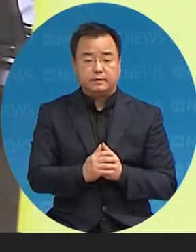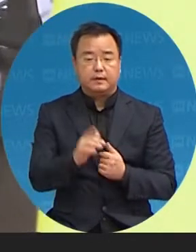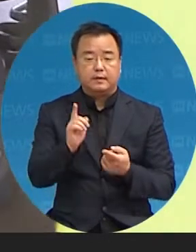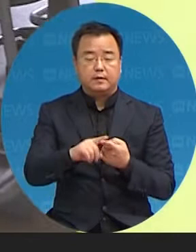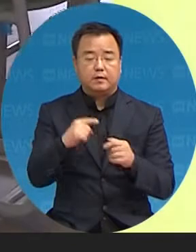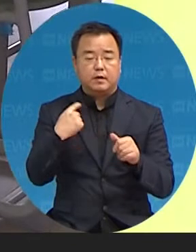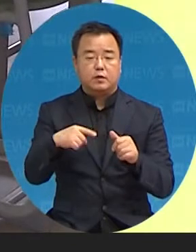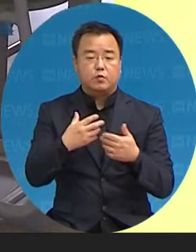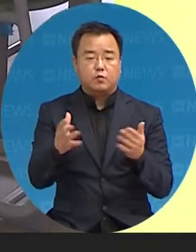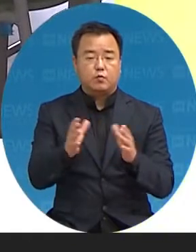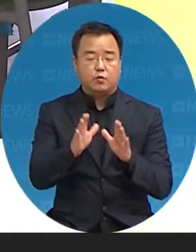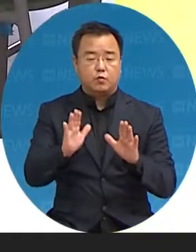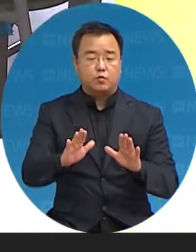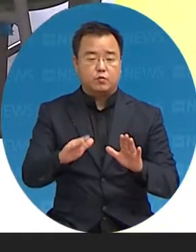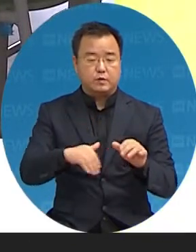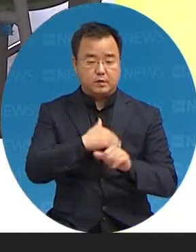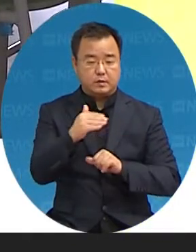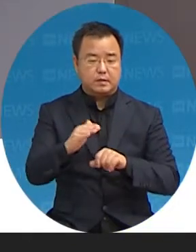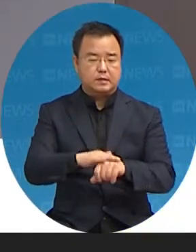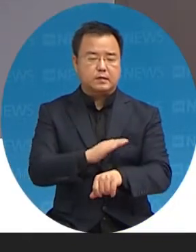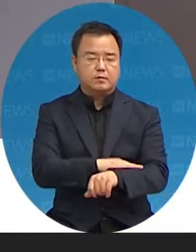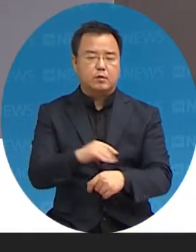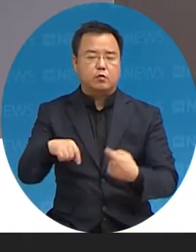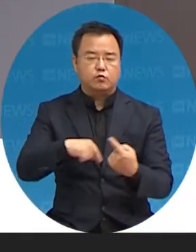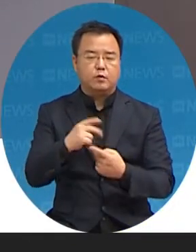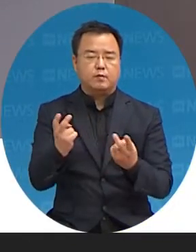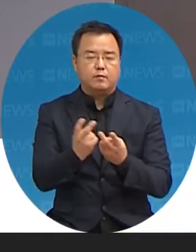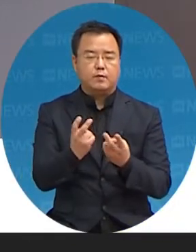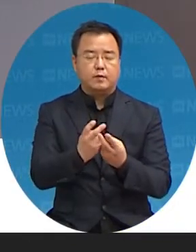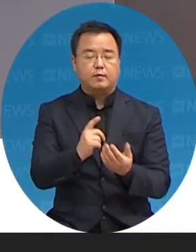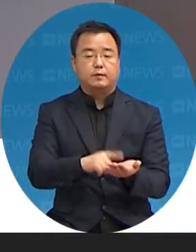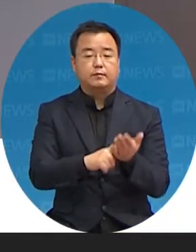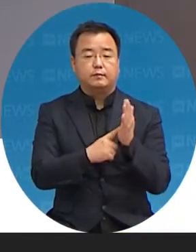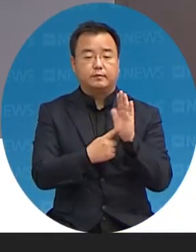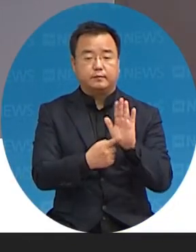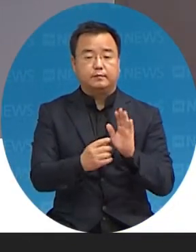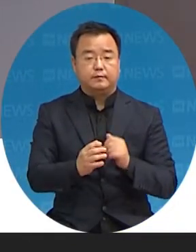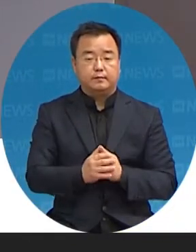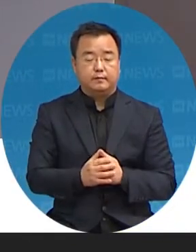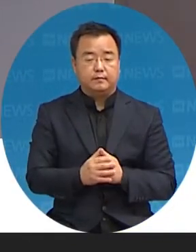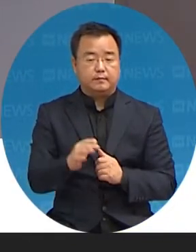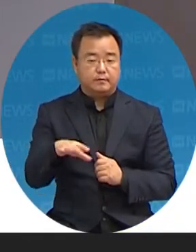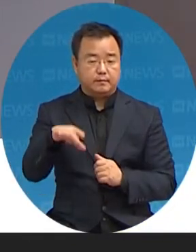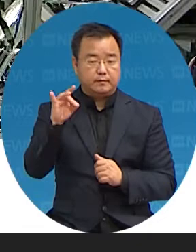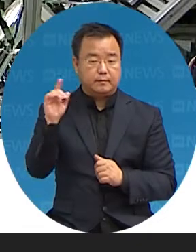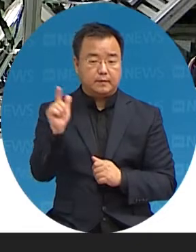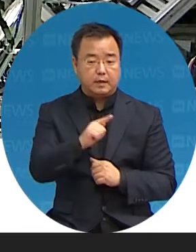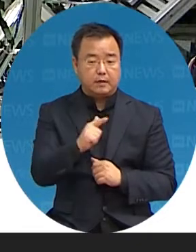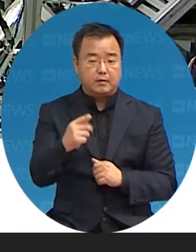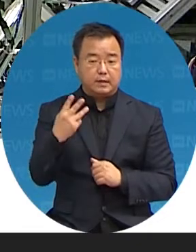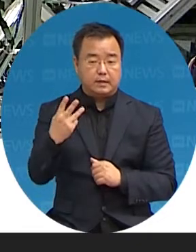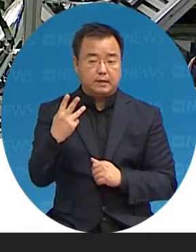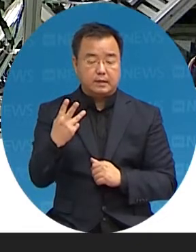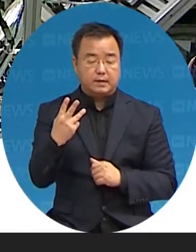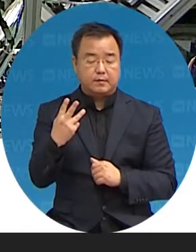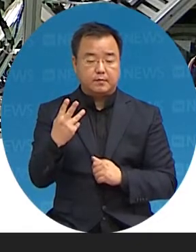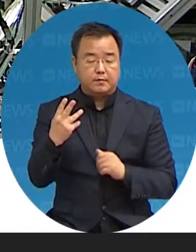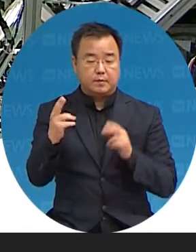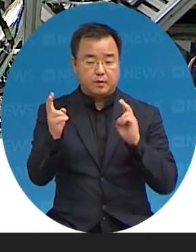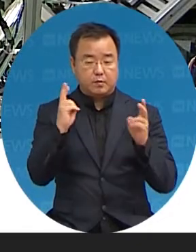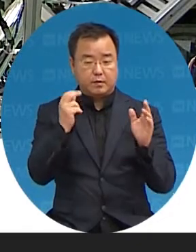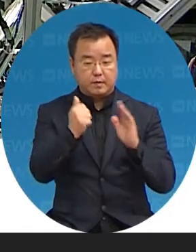교육부는 오늘 현장실습 운영 방안을 낸 왔는데요 우선 어 하 루에 3번 출근 하기 전과